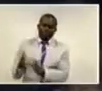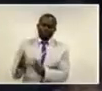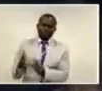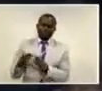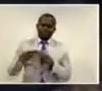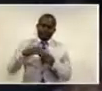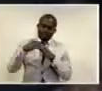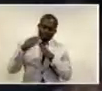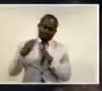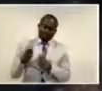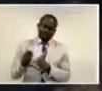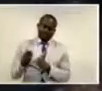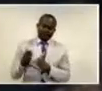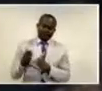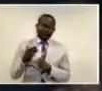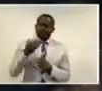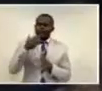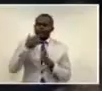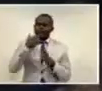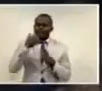hari byinshi